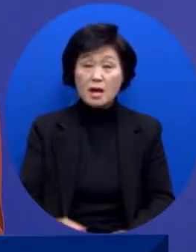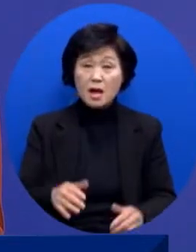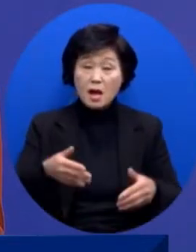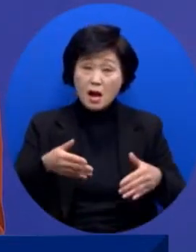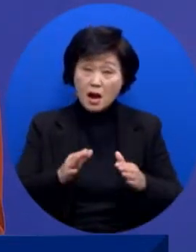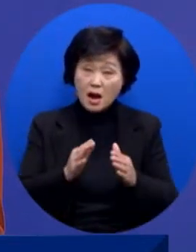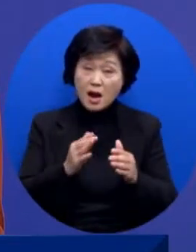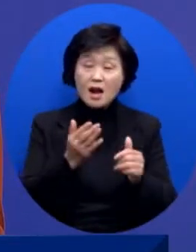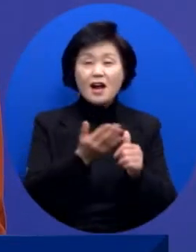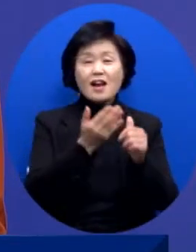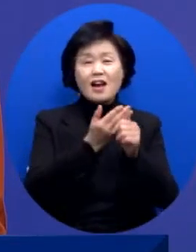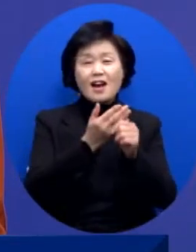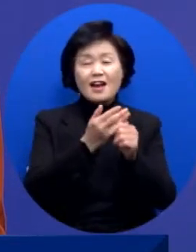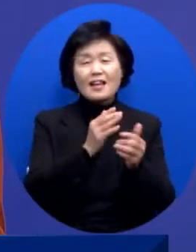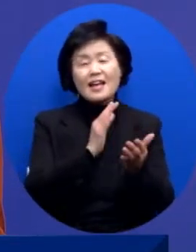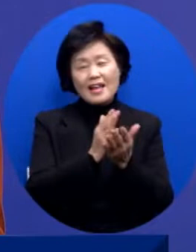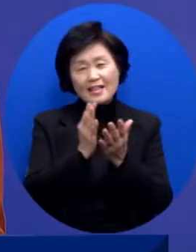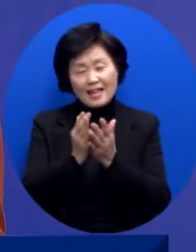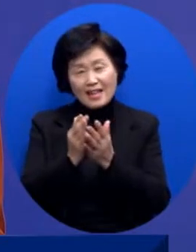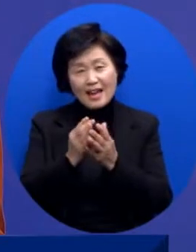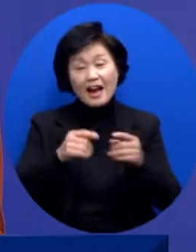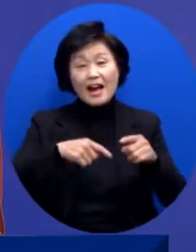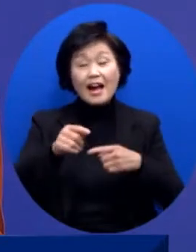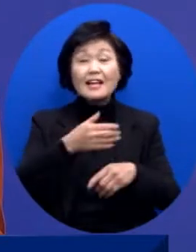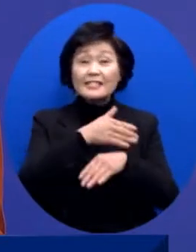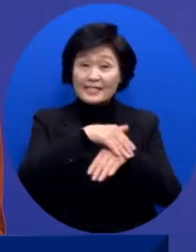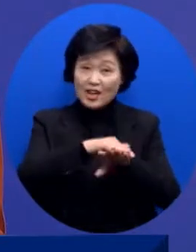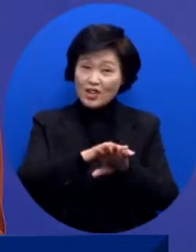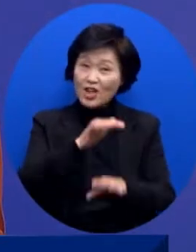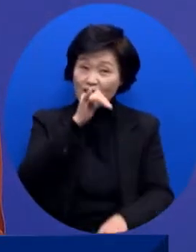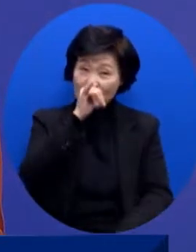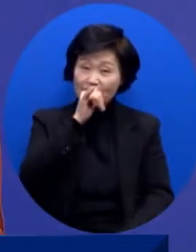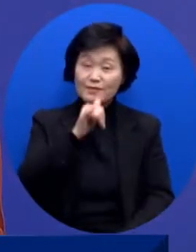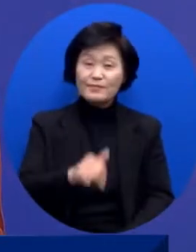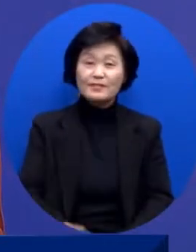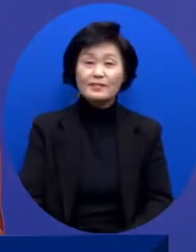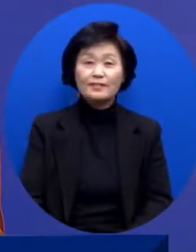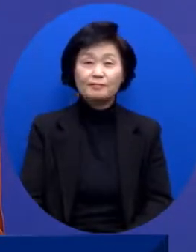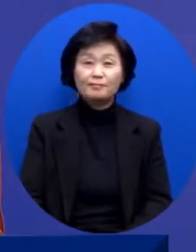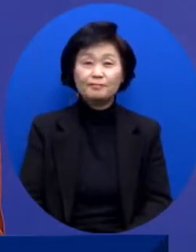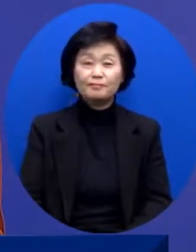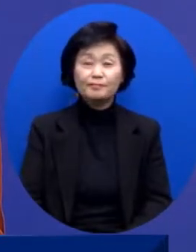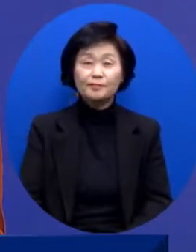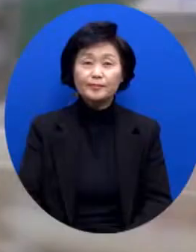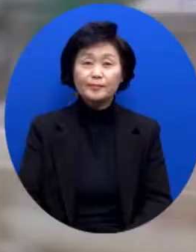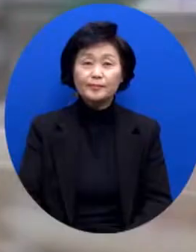다양한 정책을 내놓는 되요 지원 내용은 무엇인지 이현지 기자가 살펴봤습니다